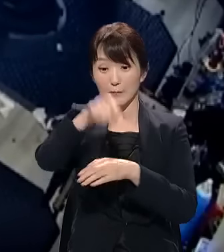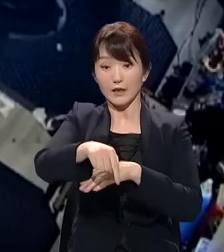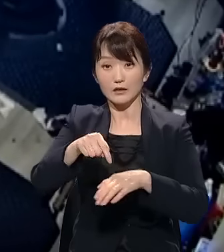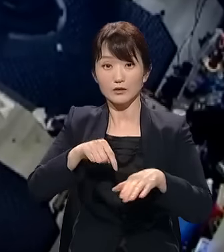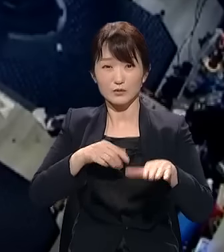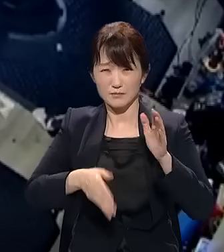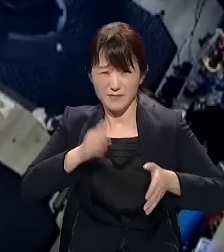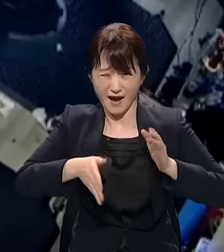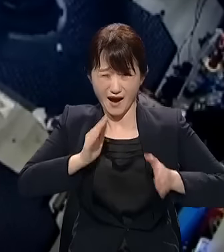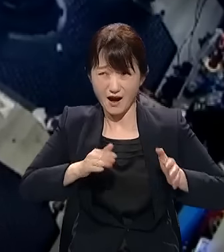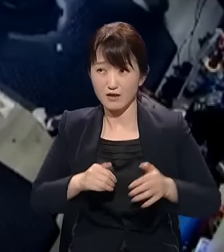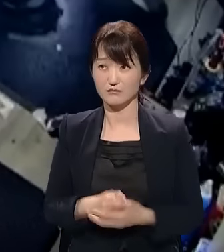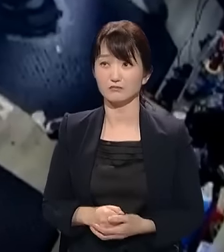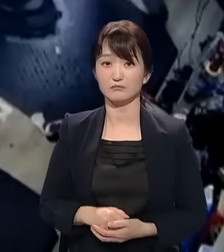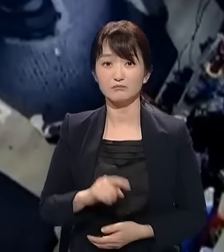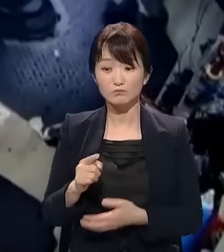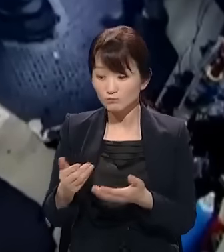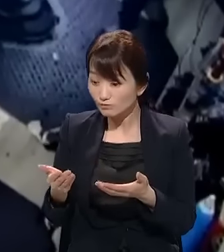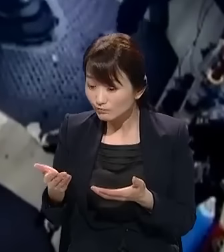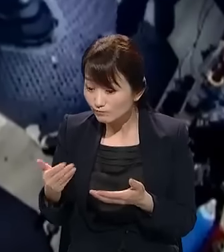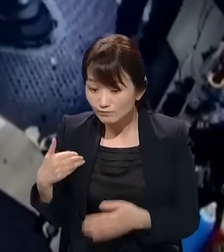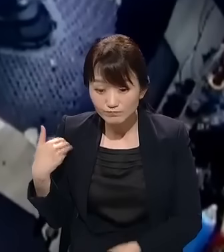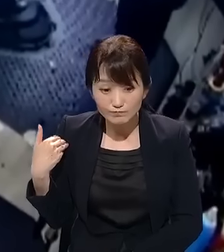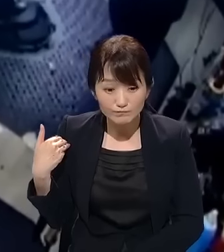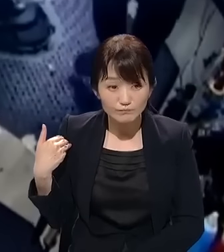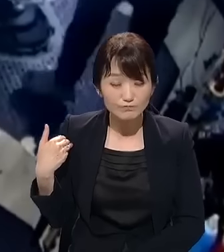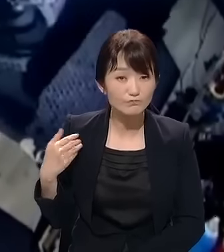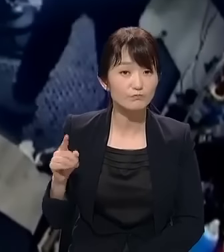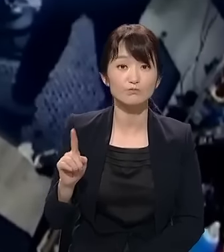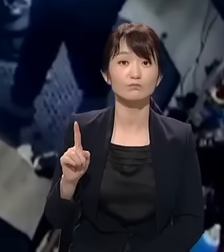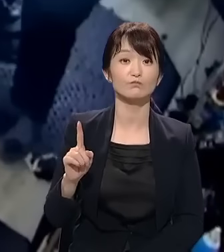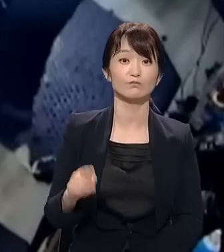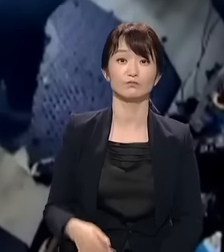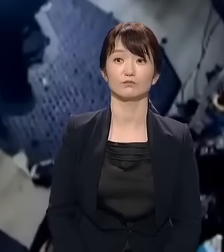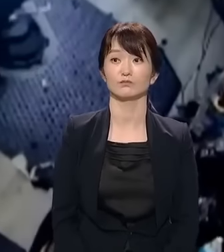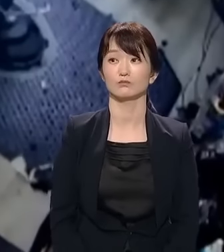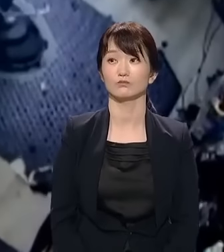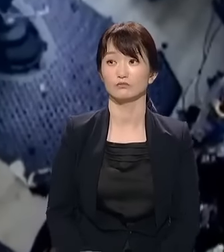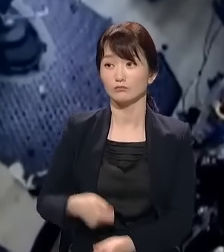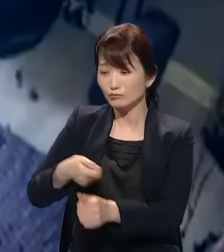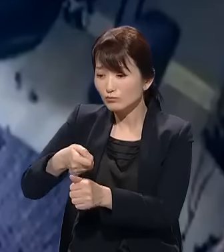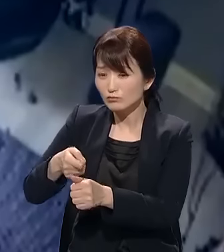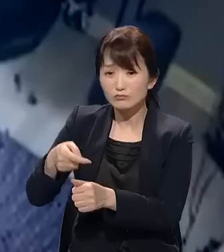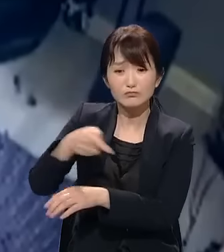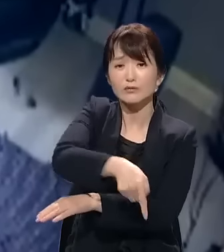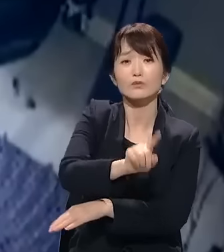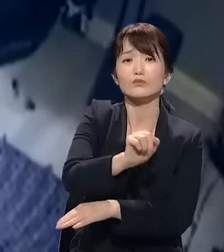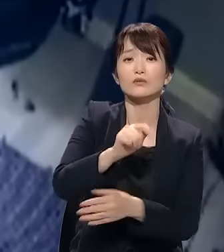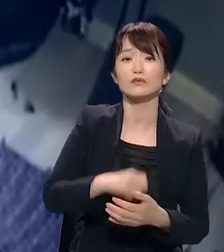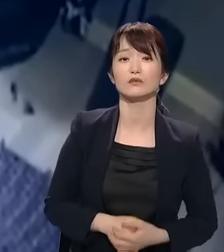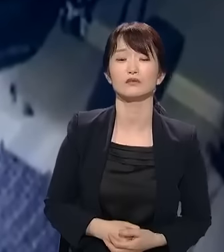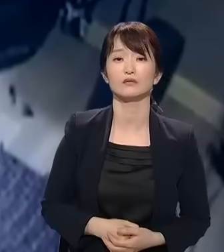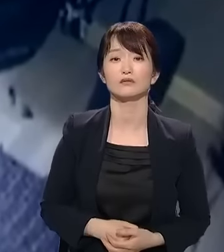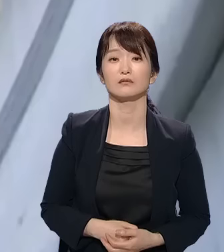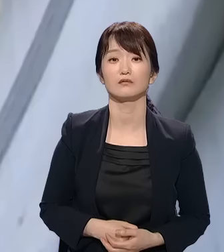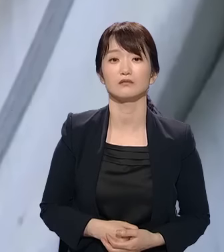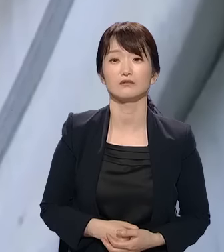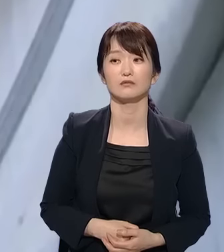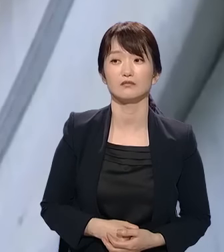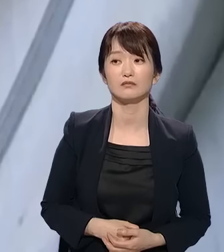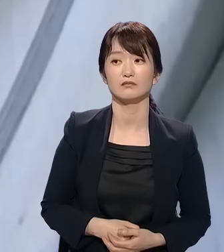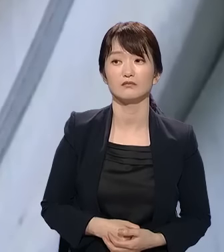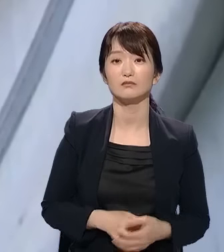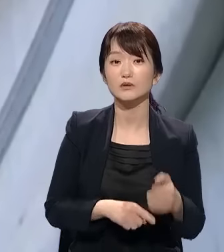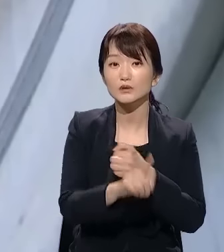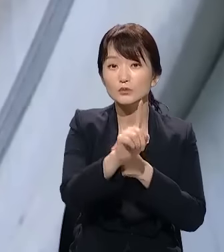나갑니다 남겨진 손님들 대체 무슨 일이 벌어진 건지 어리둥절한 모습인데요 아니 깎다 나가면 어떡해 그게요 이발사들은 치고 뛰어